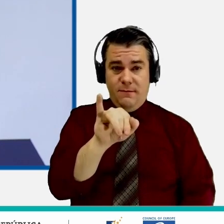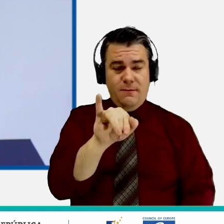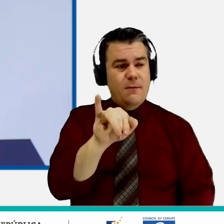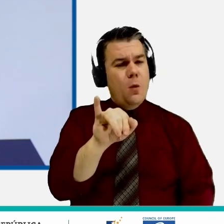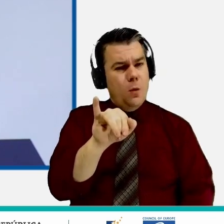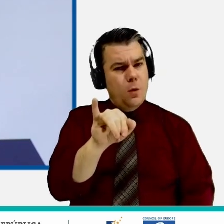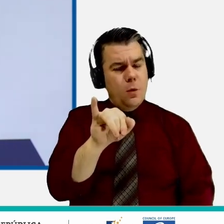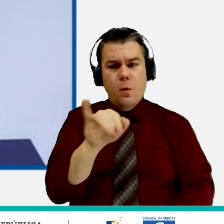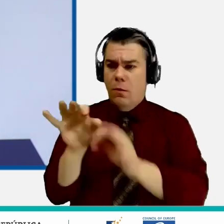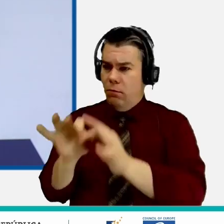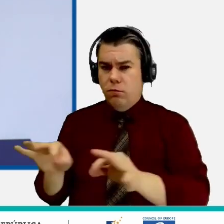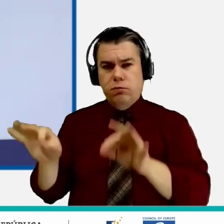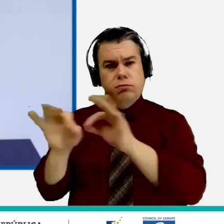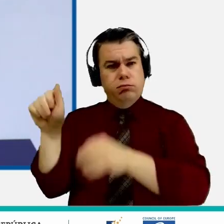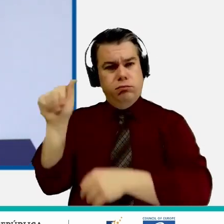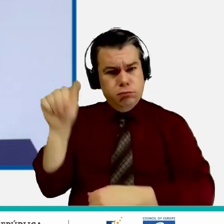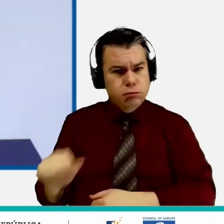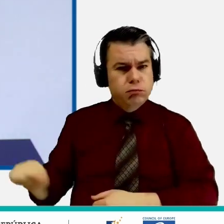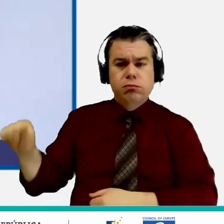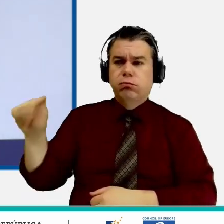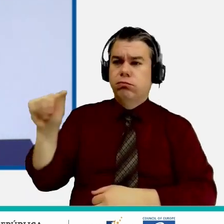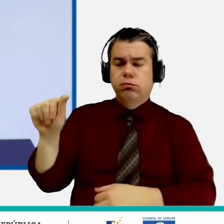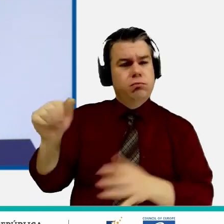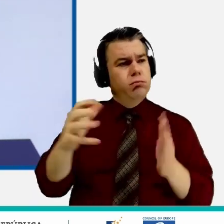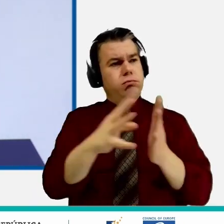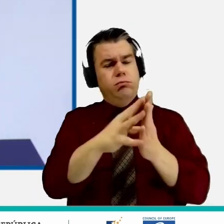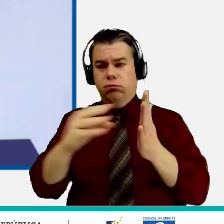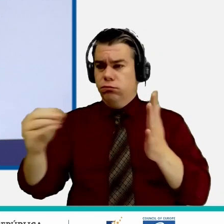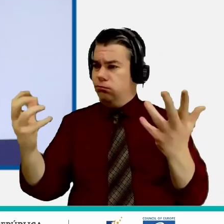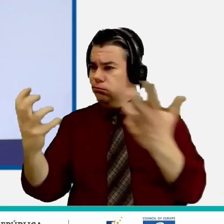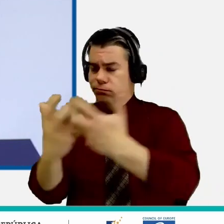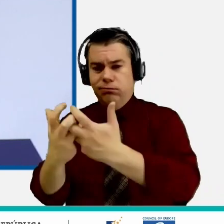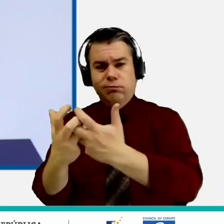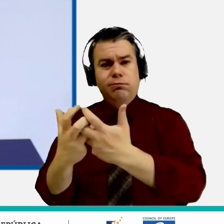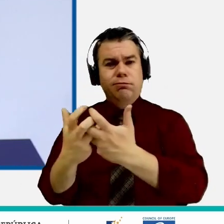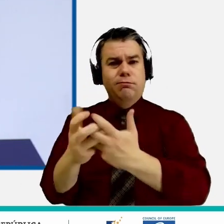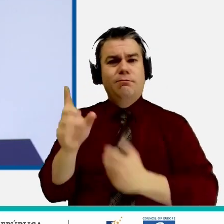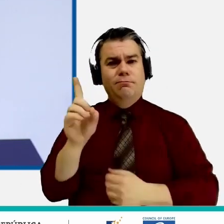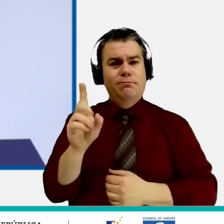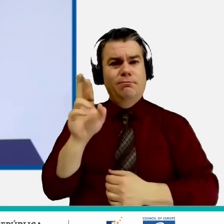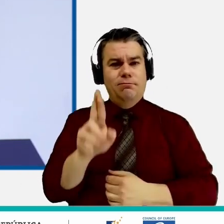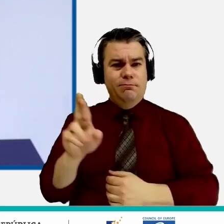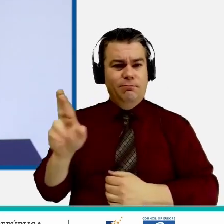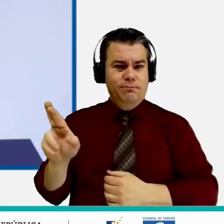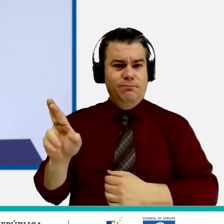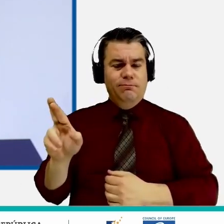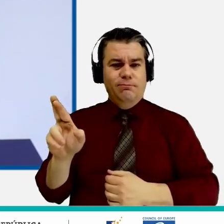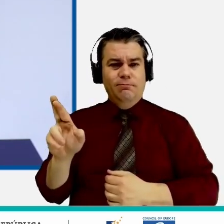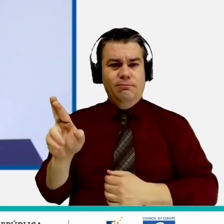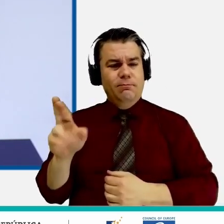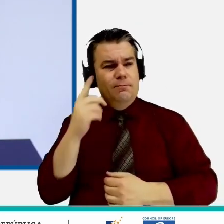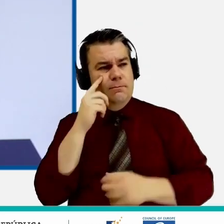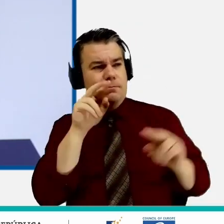бедствий путем выявления общих пробелов, проблем и возможностей для повышения устойчивости к бедствиям в